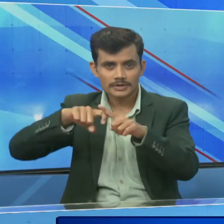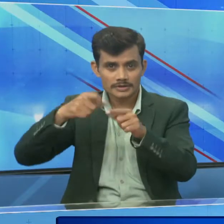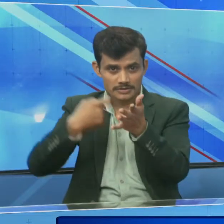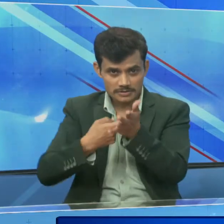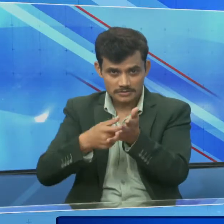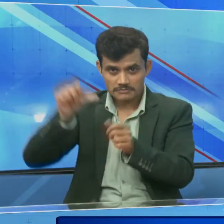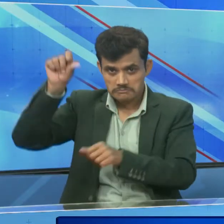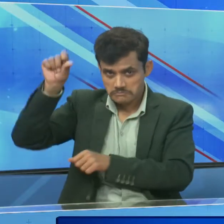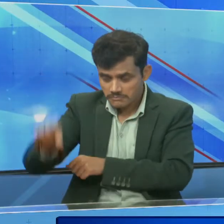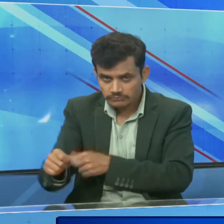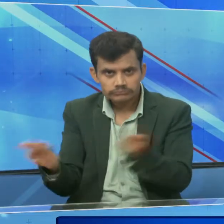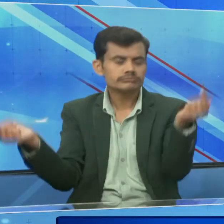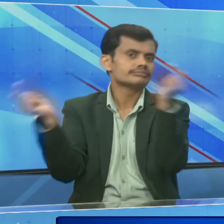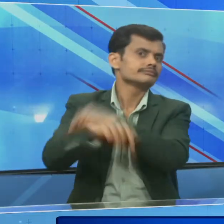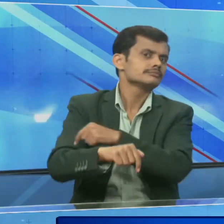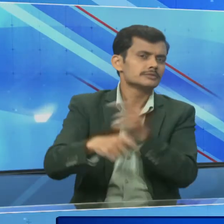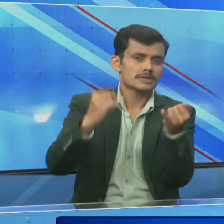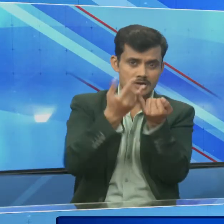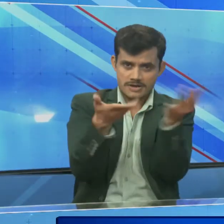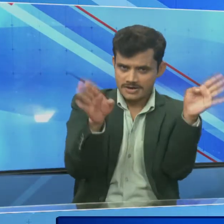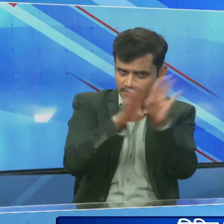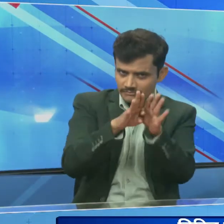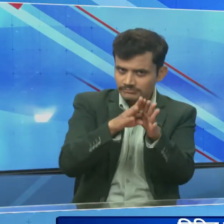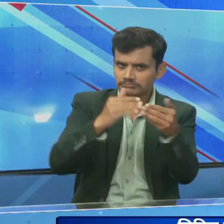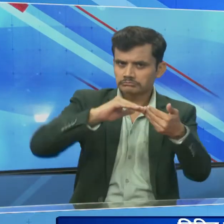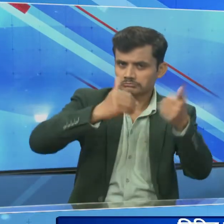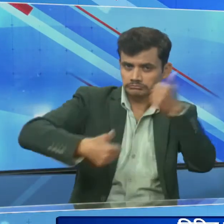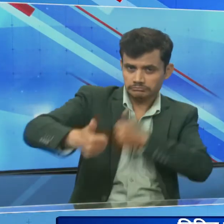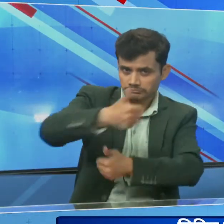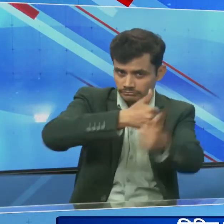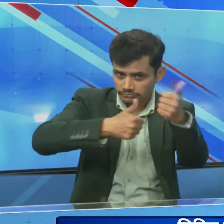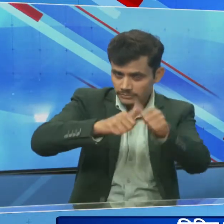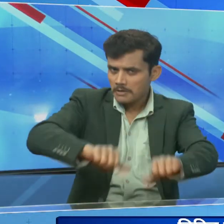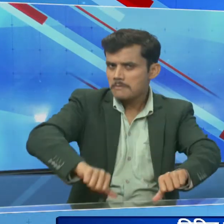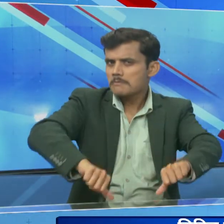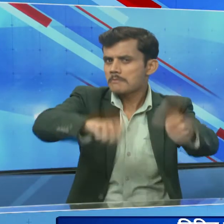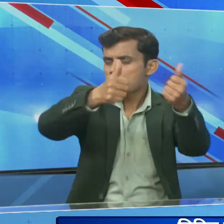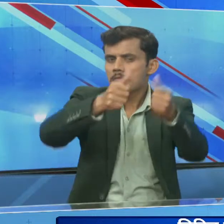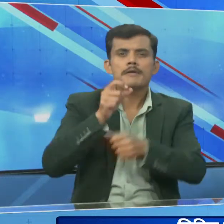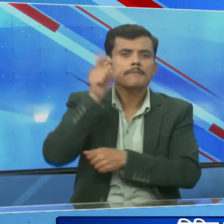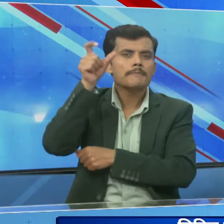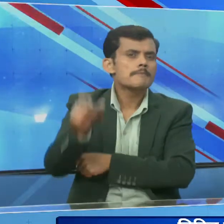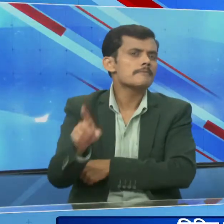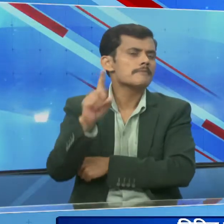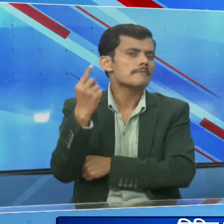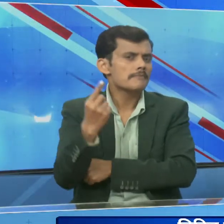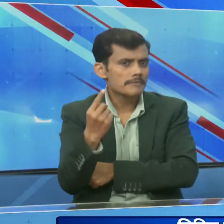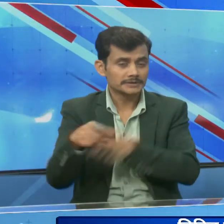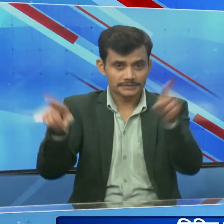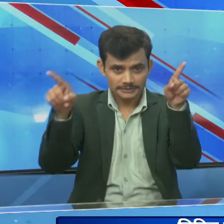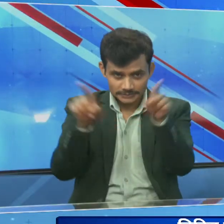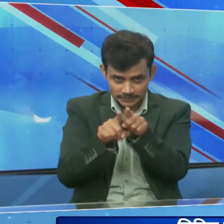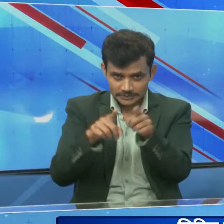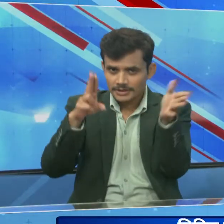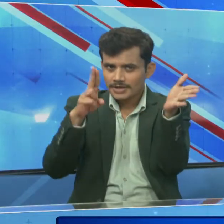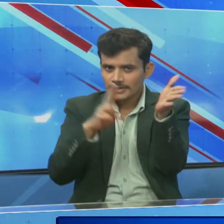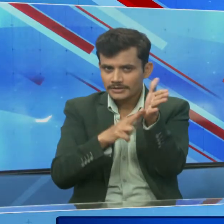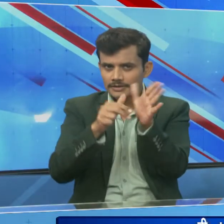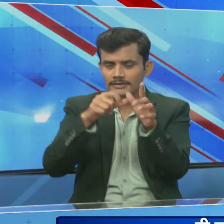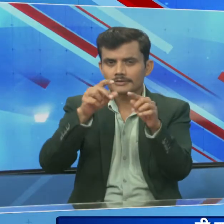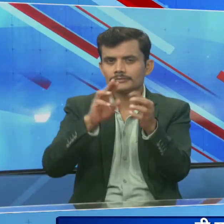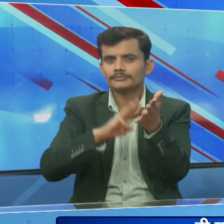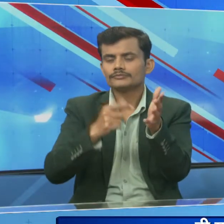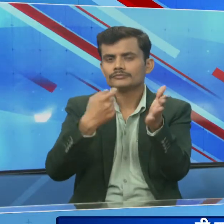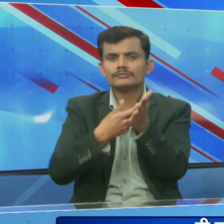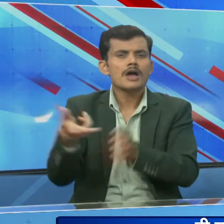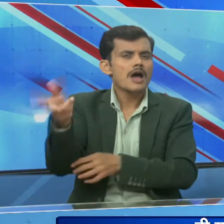किया। रविवार को खेले गए मुकाबलों में विदित गुजराती जीत दर्ज करने वाले एकमात्र खिलाड़ी रहे। वहीं उन्होंने नाकामुरा को दूसरी बार